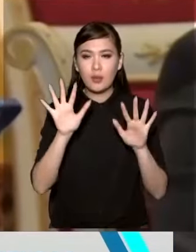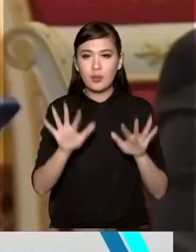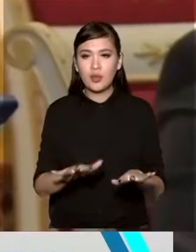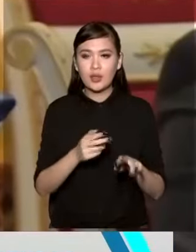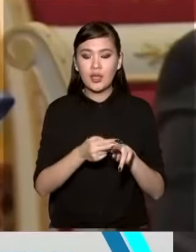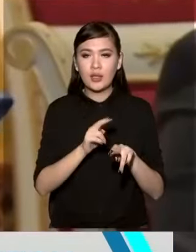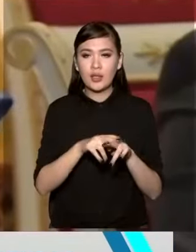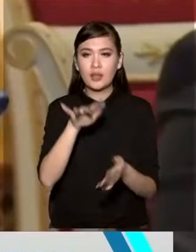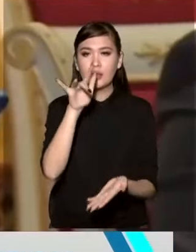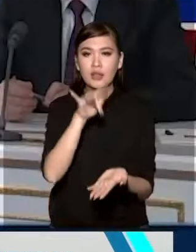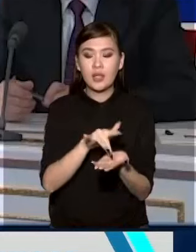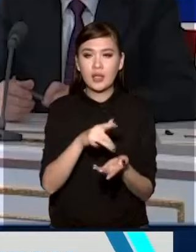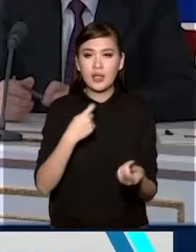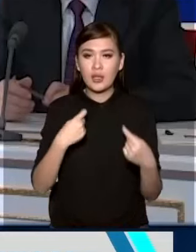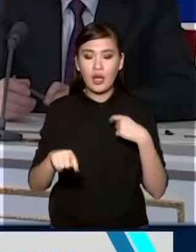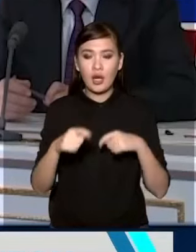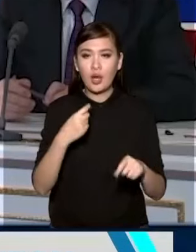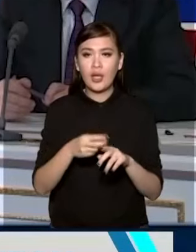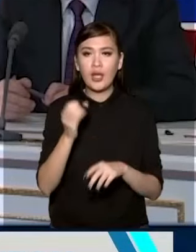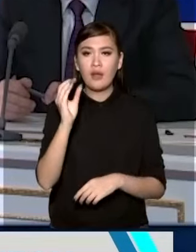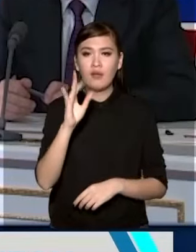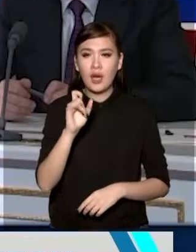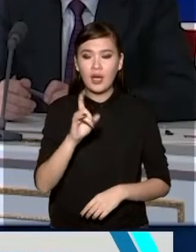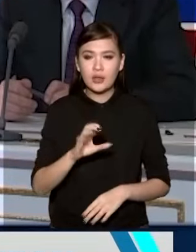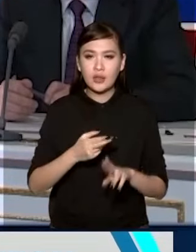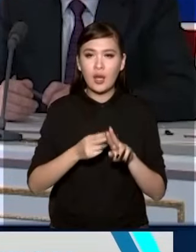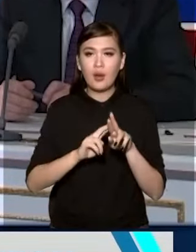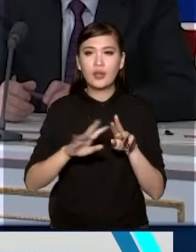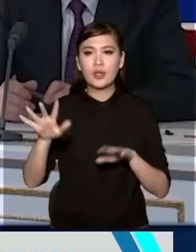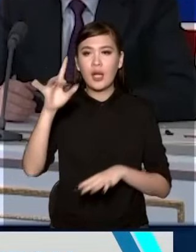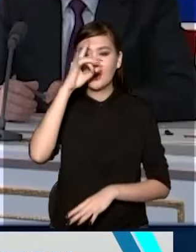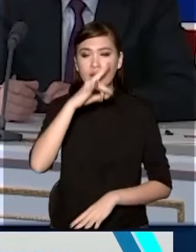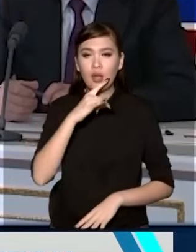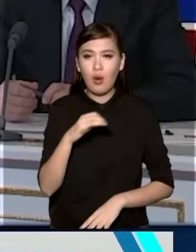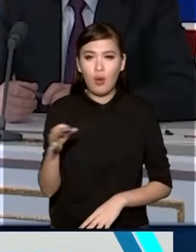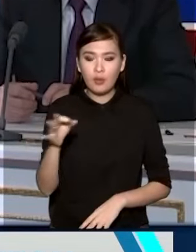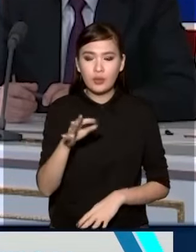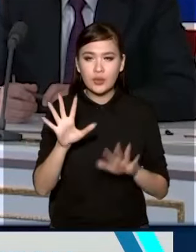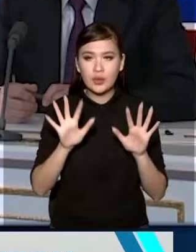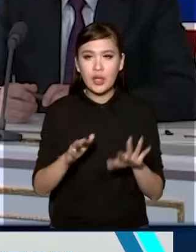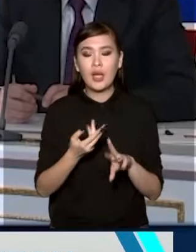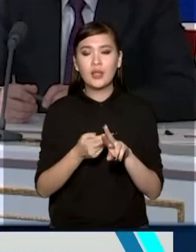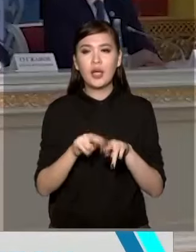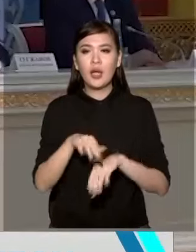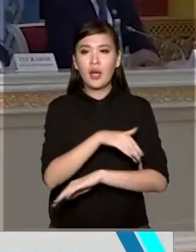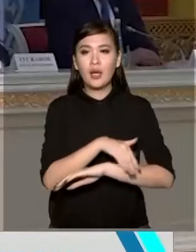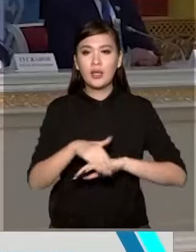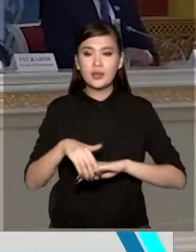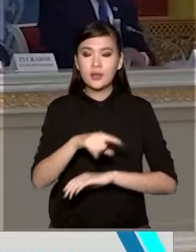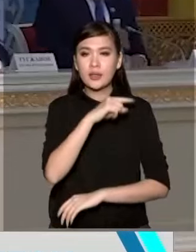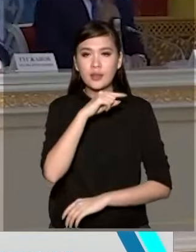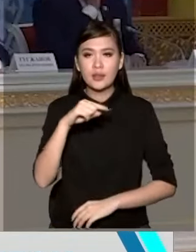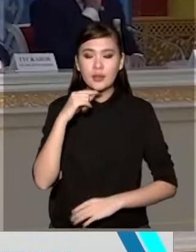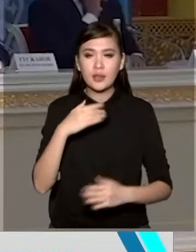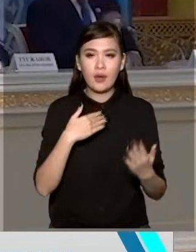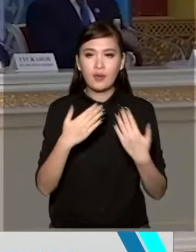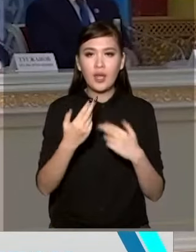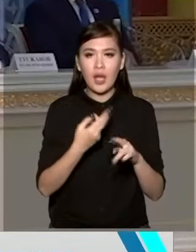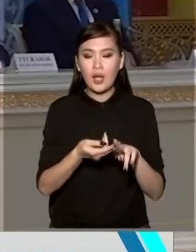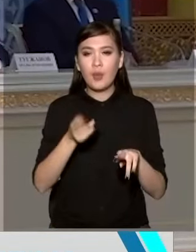центр трансграничной торговли Евразии на территории Западно-Казахстанской области и на границе с Российской Федерацией.